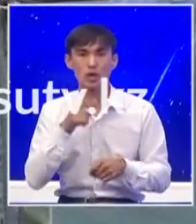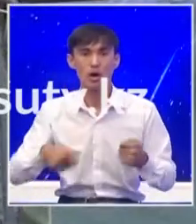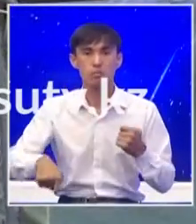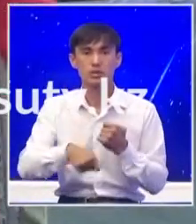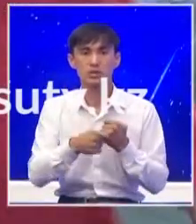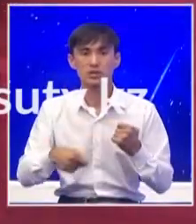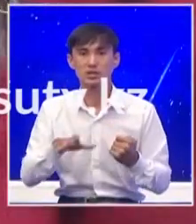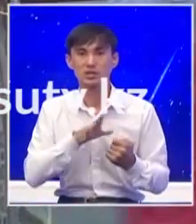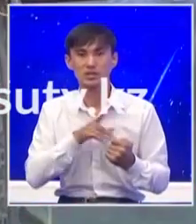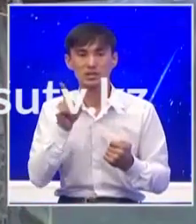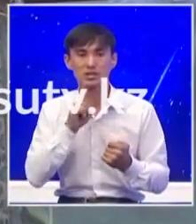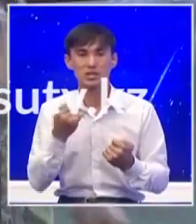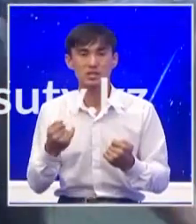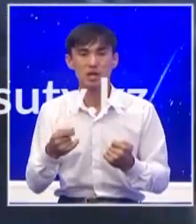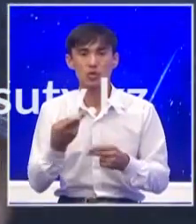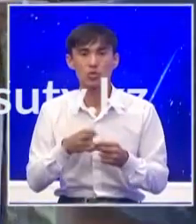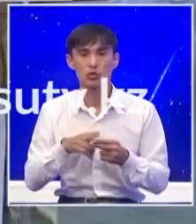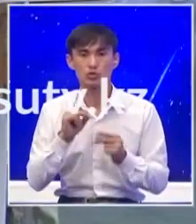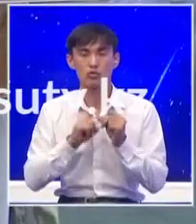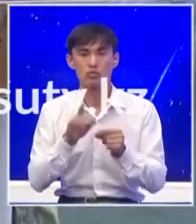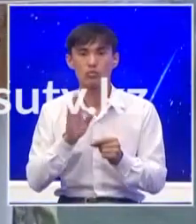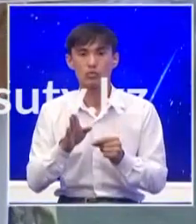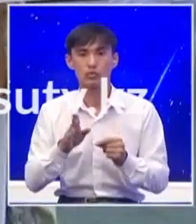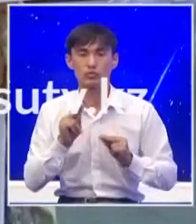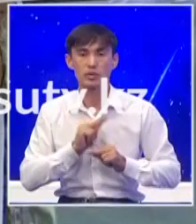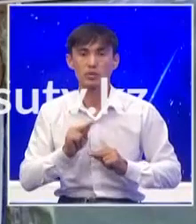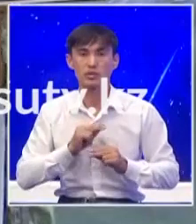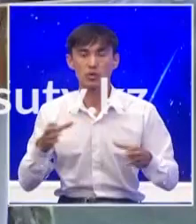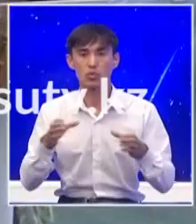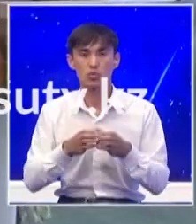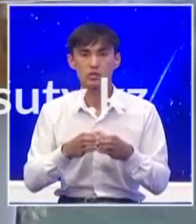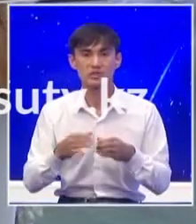демонстрировала игру на инструменте, который, к слову, и будет преподавать на курсах, всем